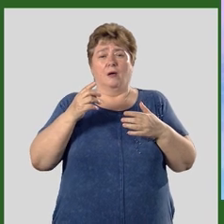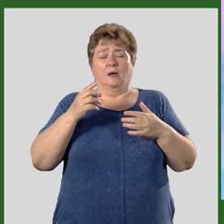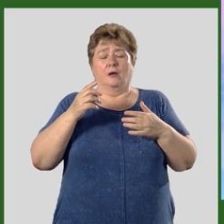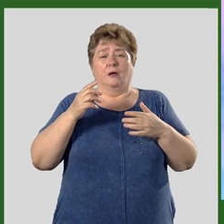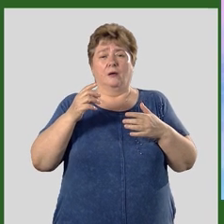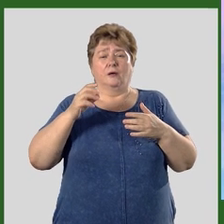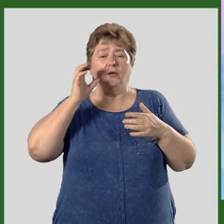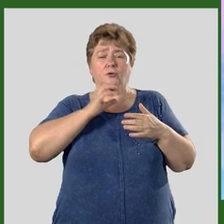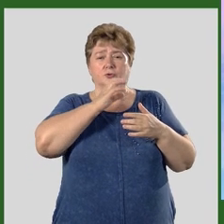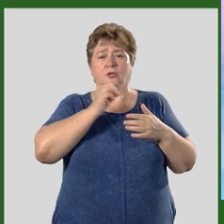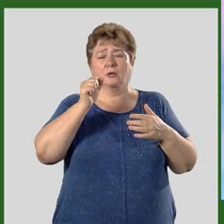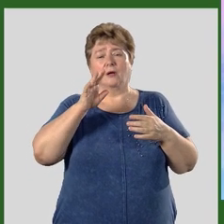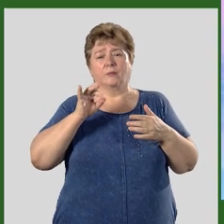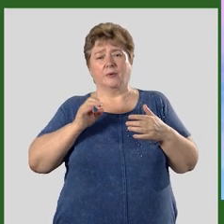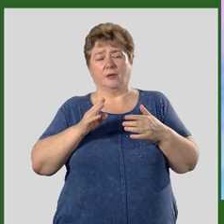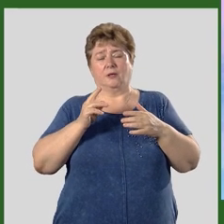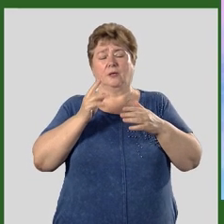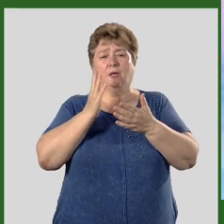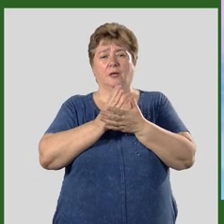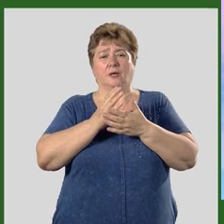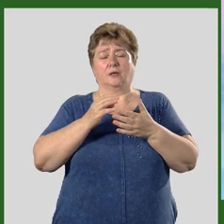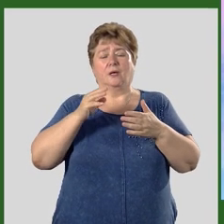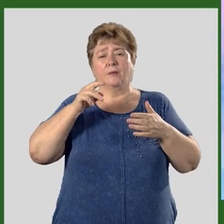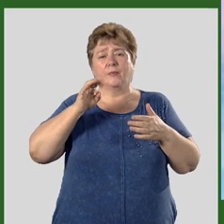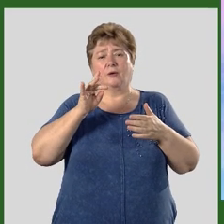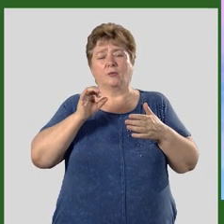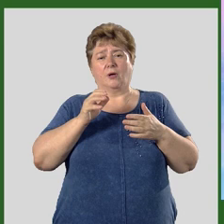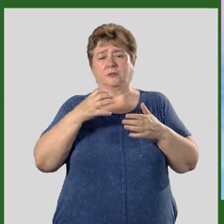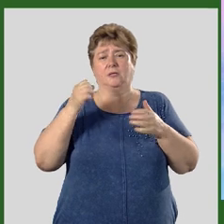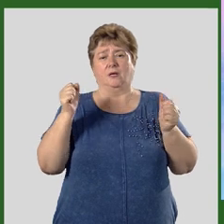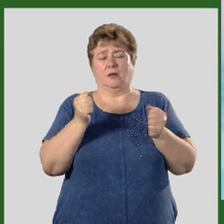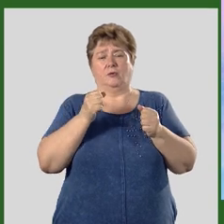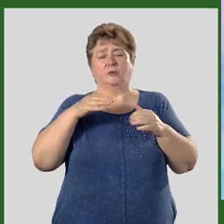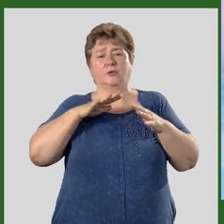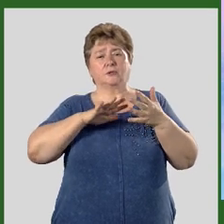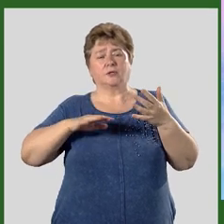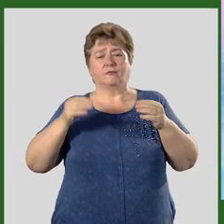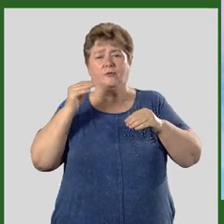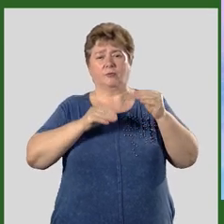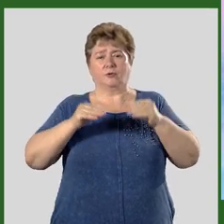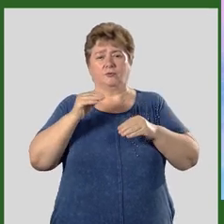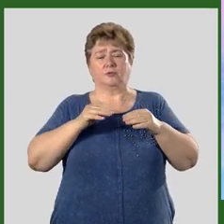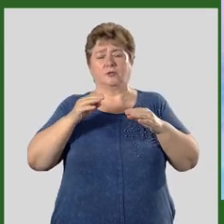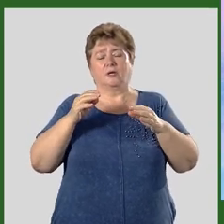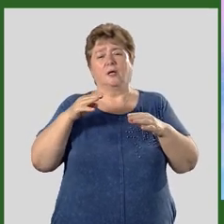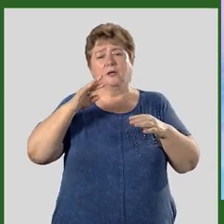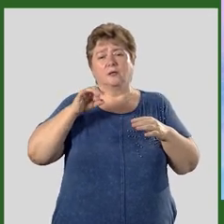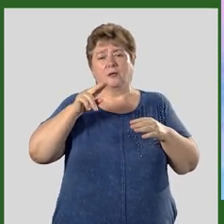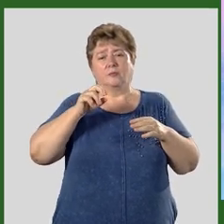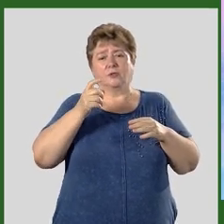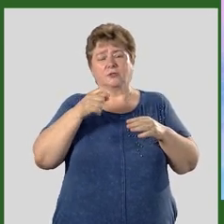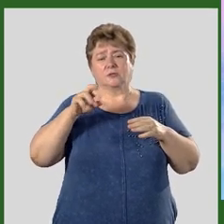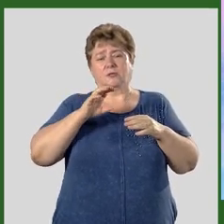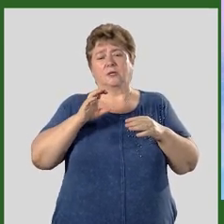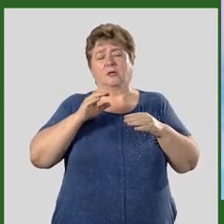Южной Америки проходит холодное перуанское течение и формируется тропическая